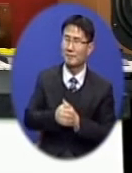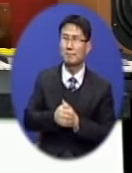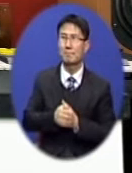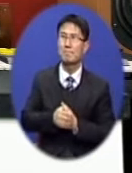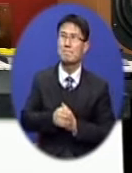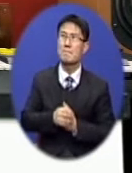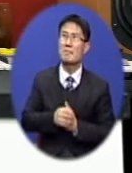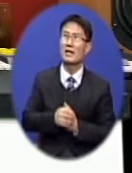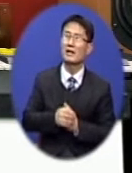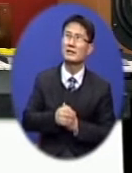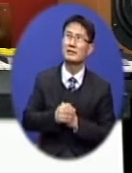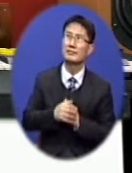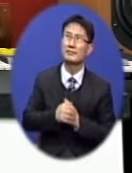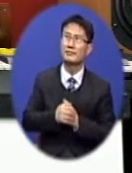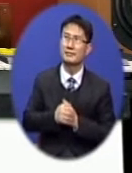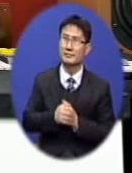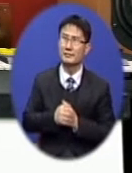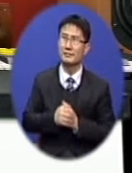예.